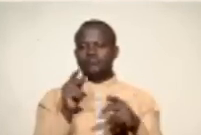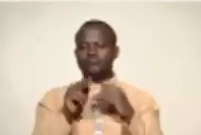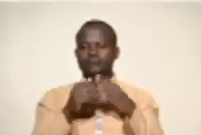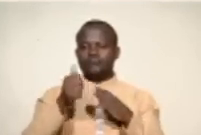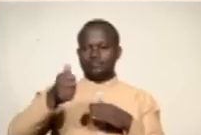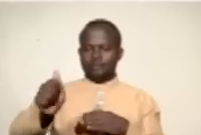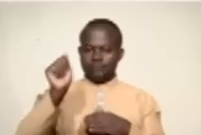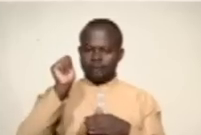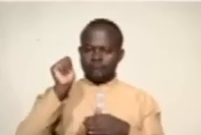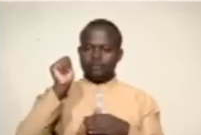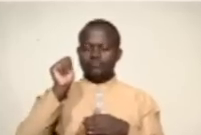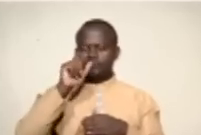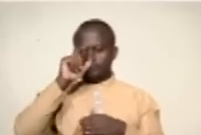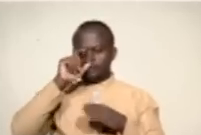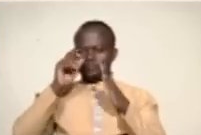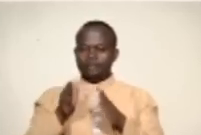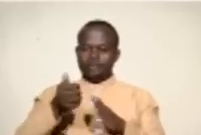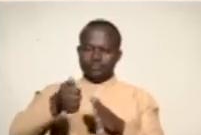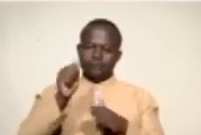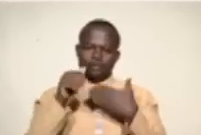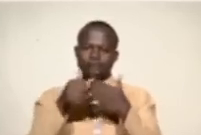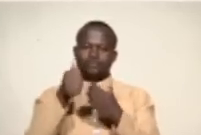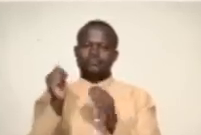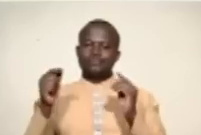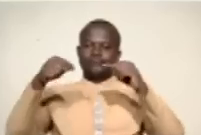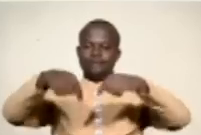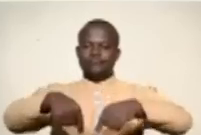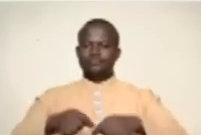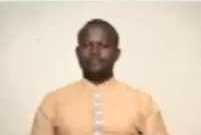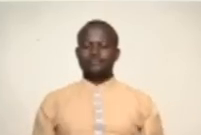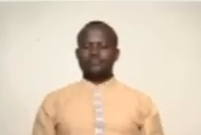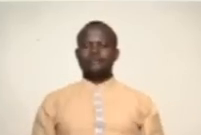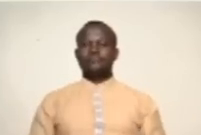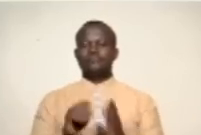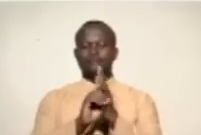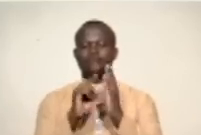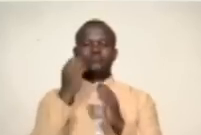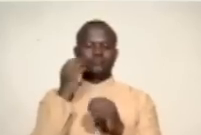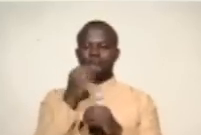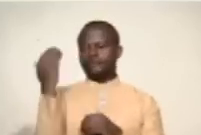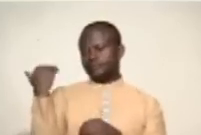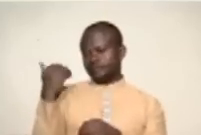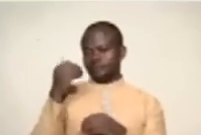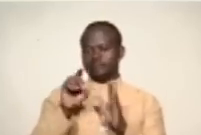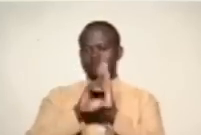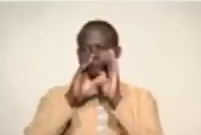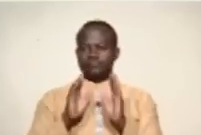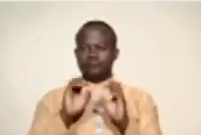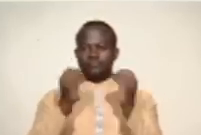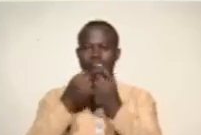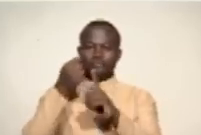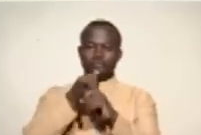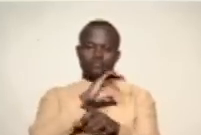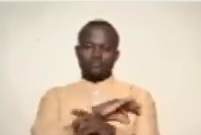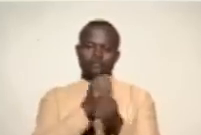be n'interahamwe ziwe ariwe wazizanye. Mu matariki ya mbere y'ukwezi gushize nibwo abanyamategeko b'umuryango uharanira